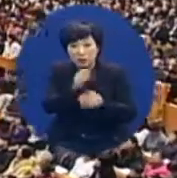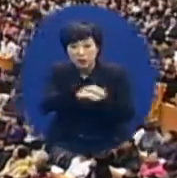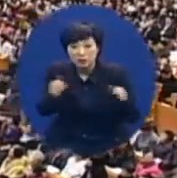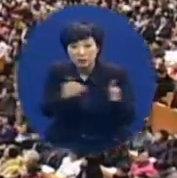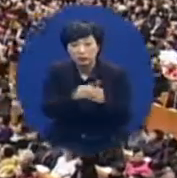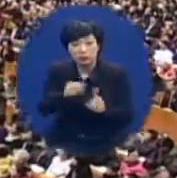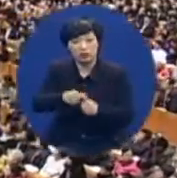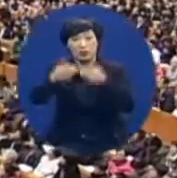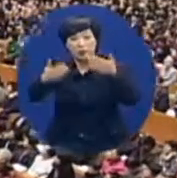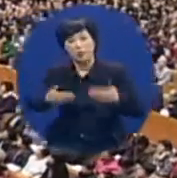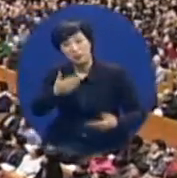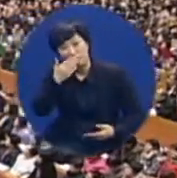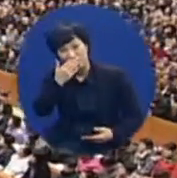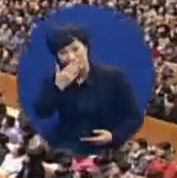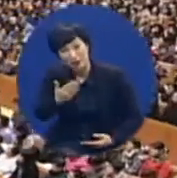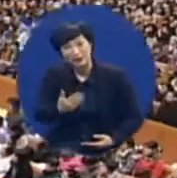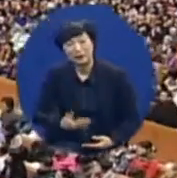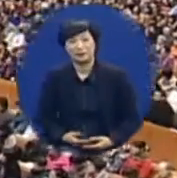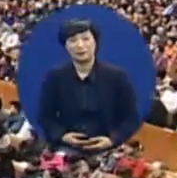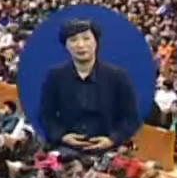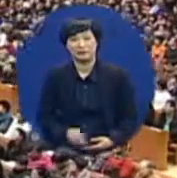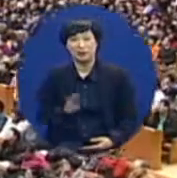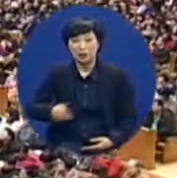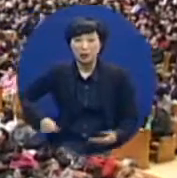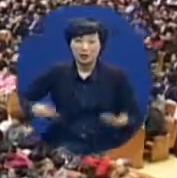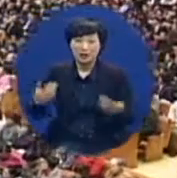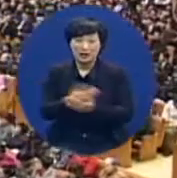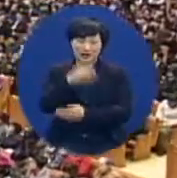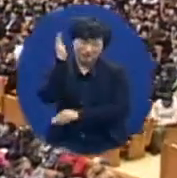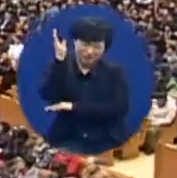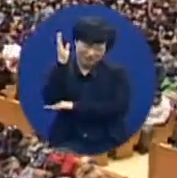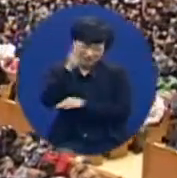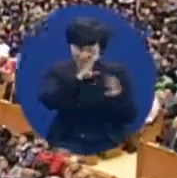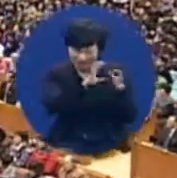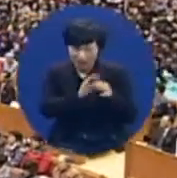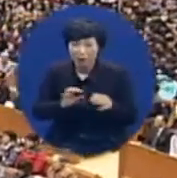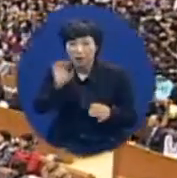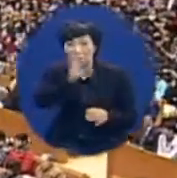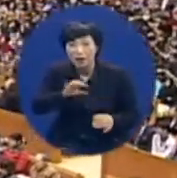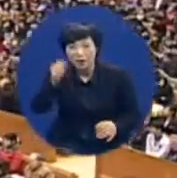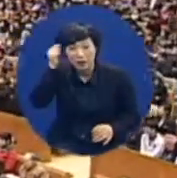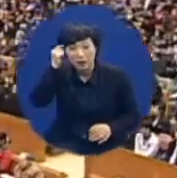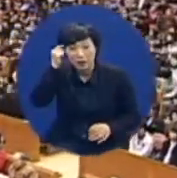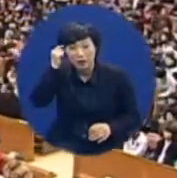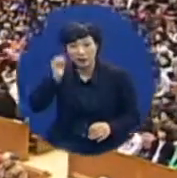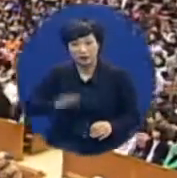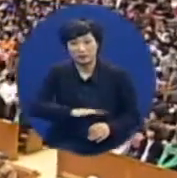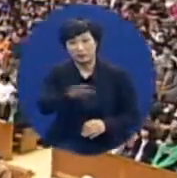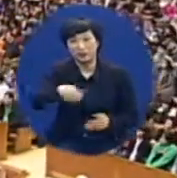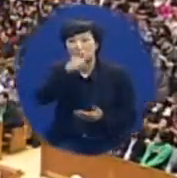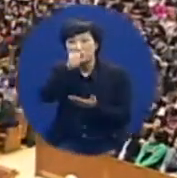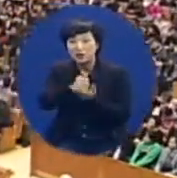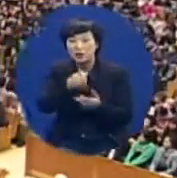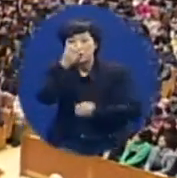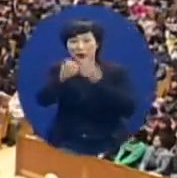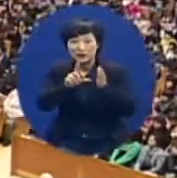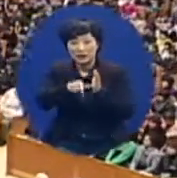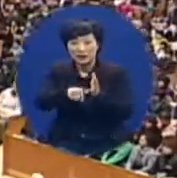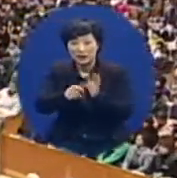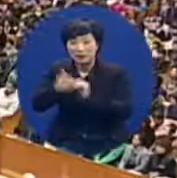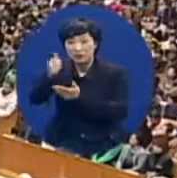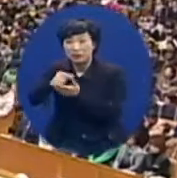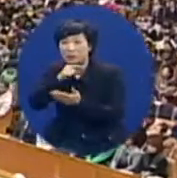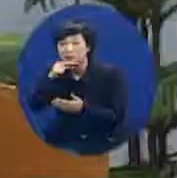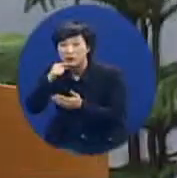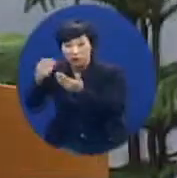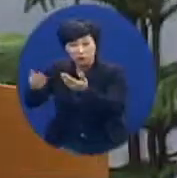아멘 회개를 강조하는 것은 우리가 죄를 내놓 때 예수가 피를